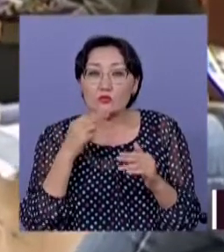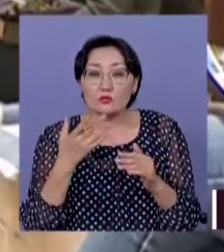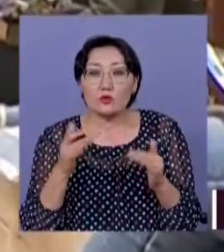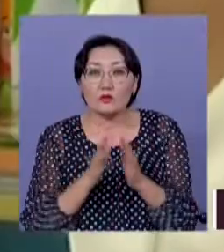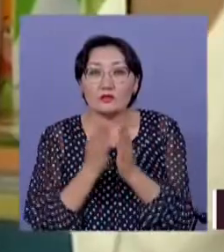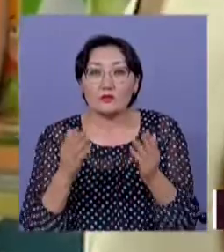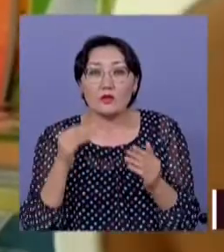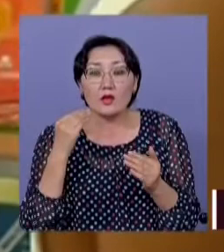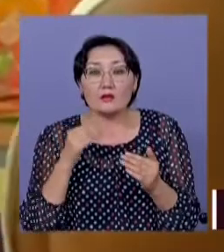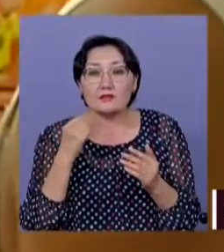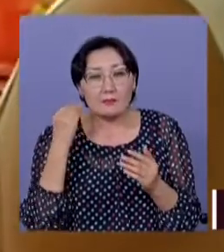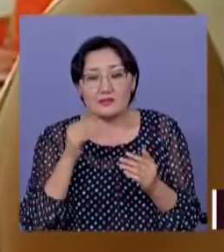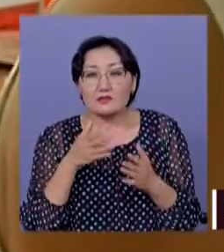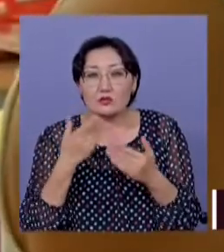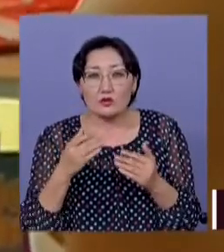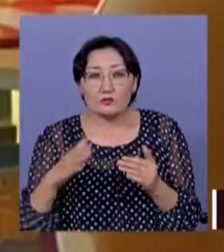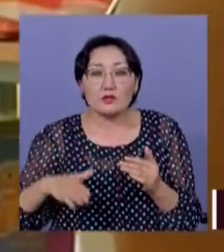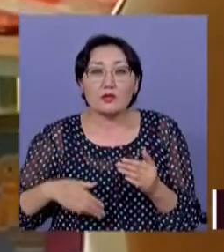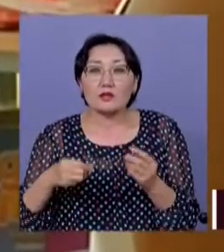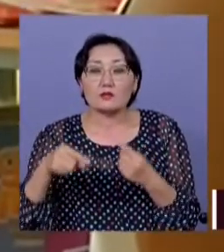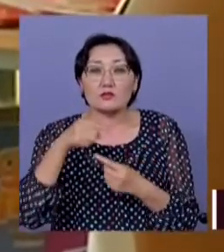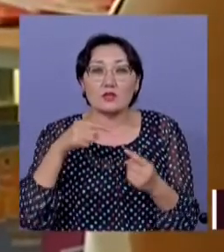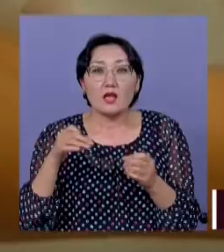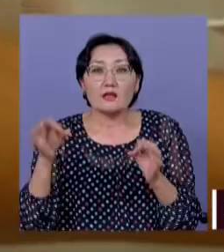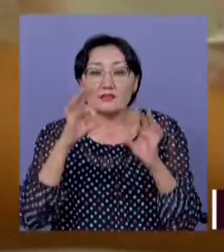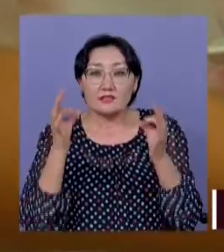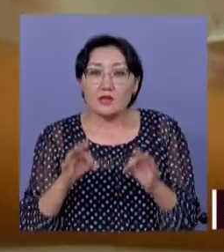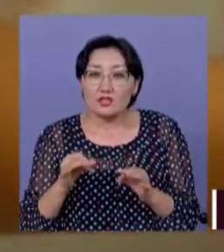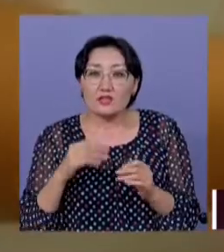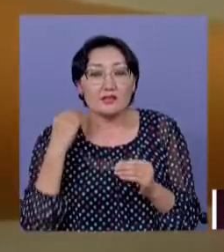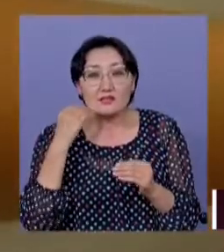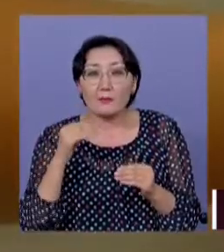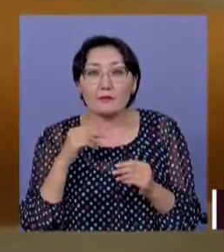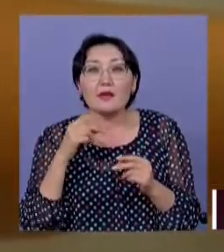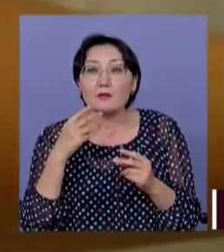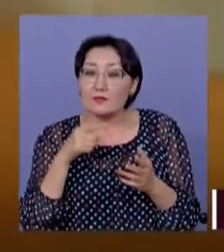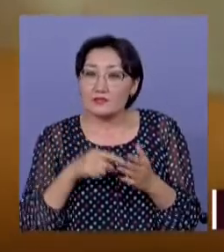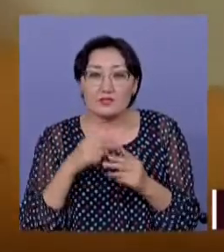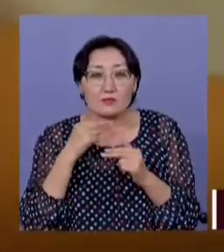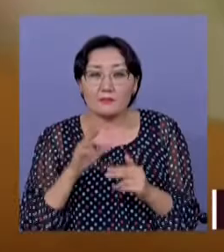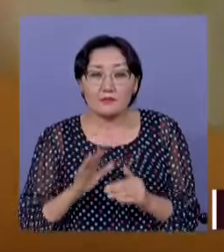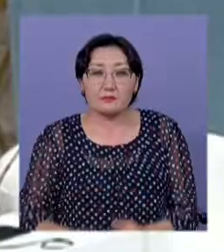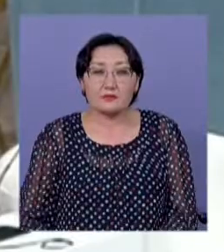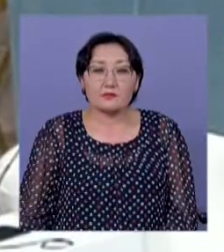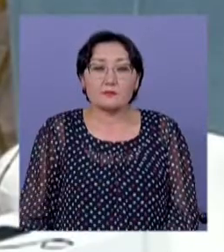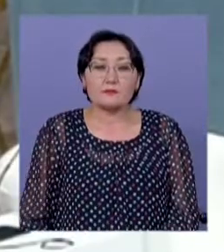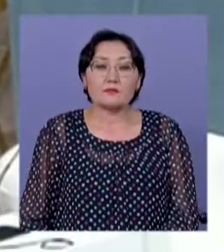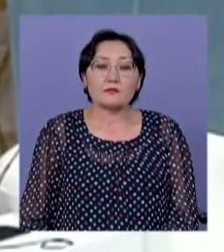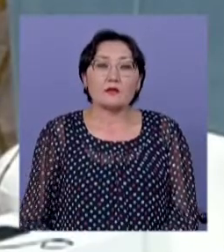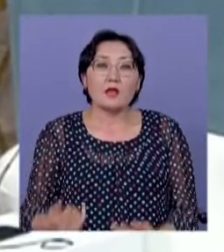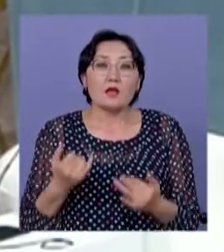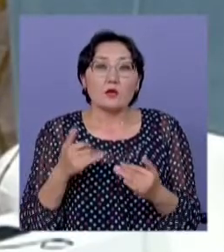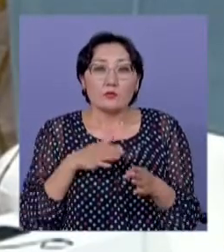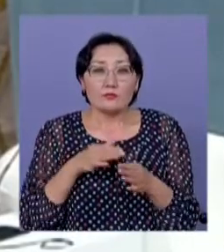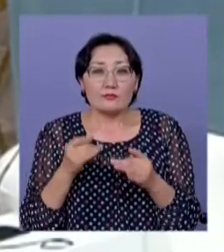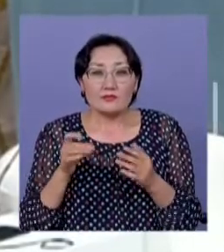сапасы да сын көтермейді. Қалтаның қамын ойлаған кәсіпкерлер дизайн, сапа мәселесіне мән бермейді дейді. Енді ол орындалып бірден